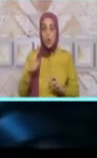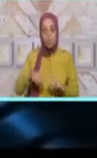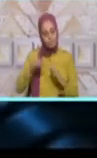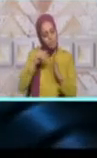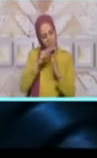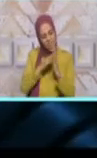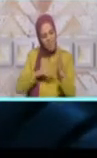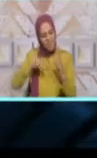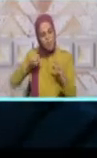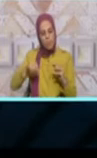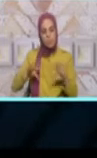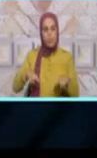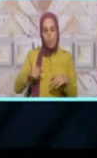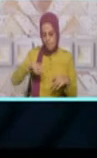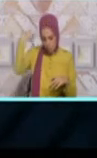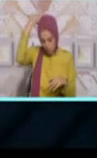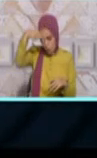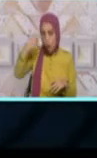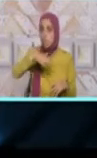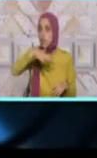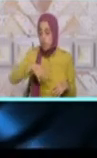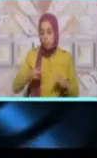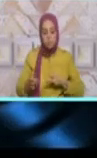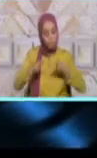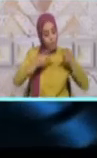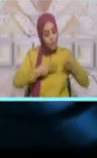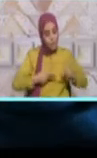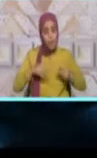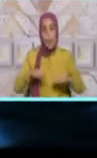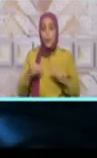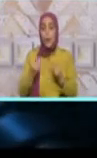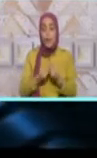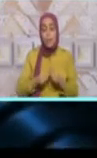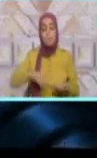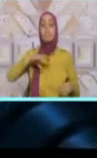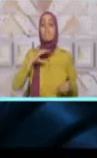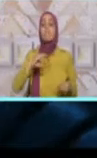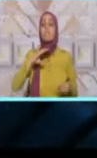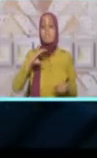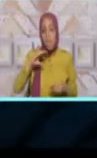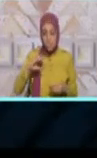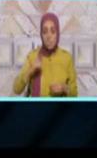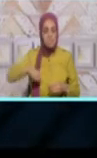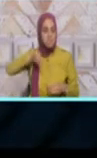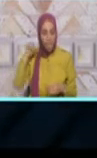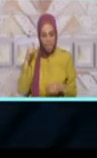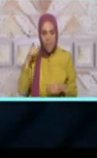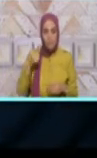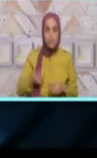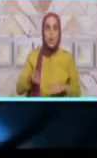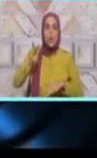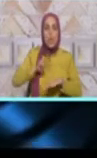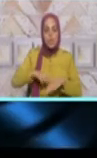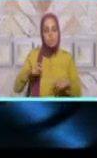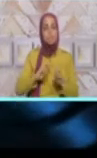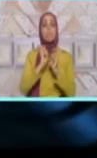الرملة السوداء في كفر الشيخ الذي حضر عمليات تدشينه الرئيس عبد الفتاح السيسي أمس. وهذا